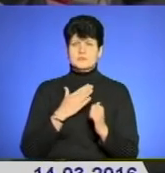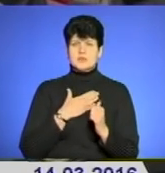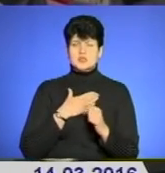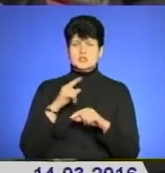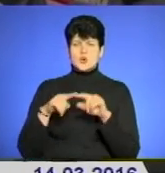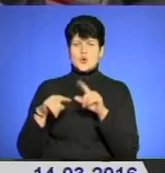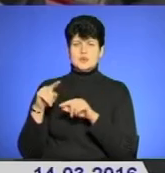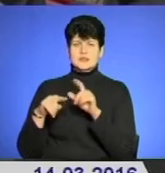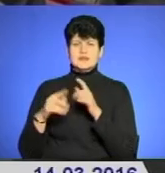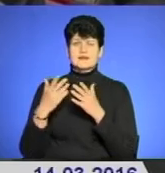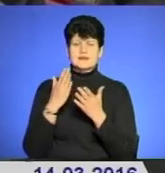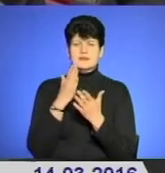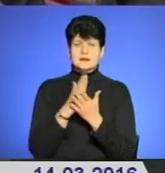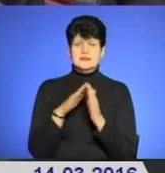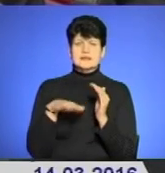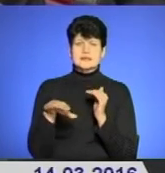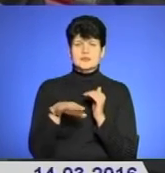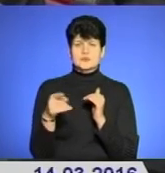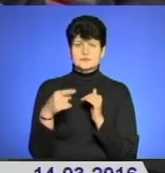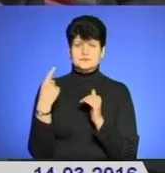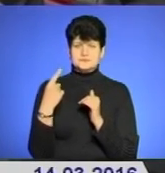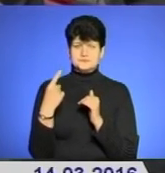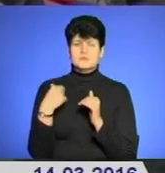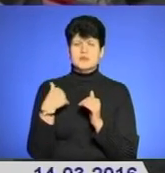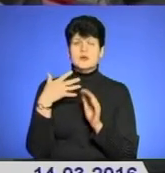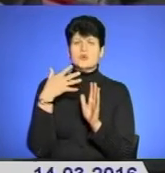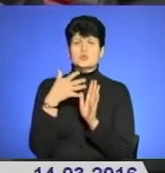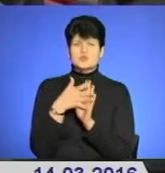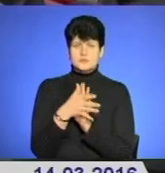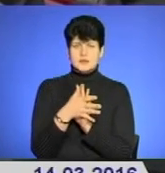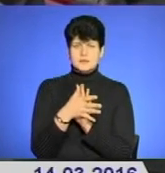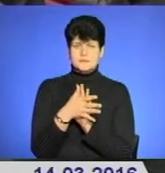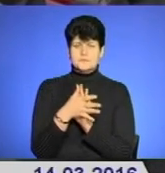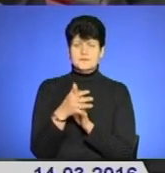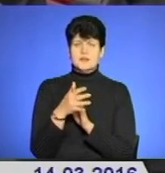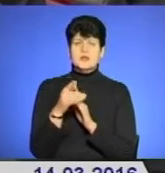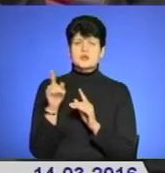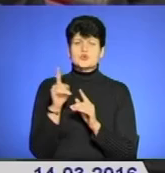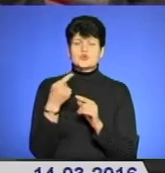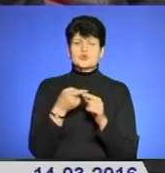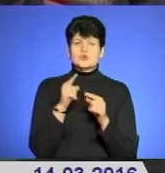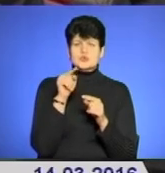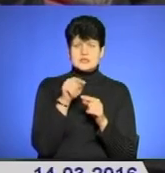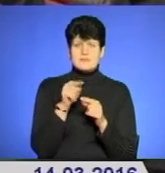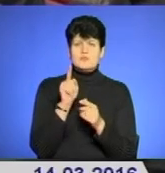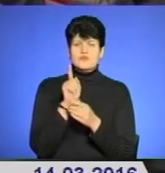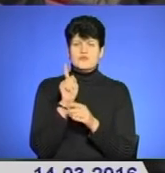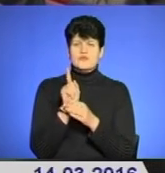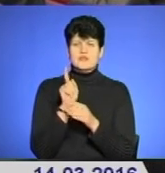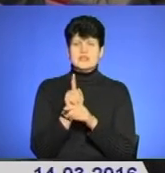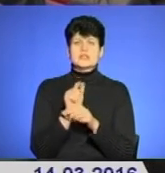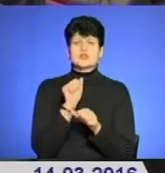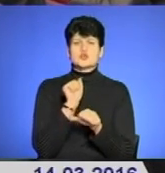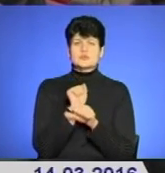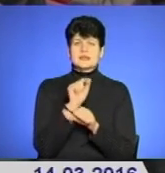родин, які перебувають тут, на Тернопільщині. Ми розуміємо, що ту нечисть ми маємо зупинити там, і допоки